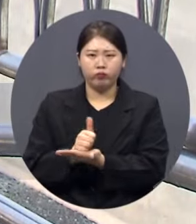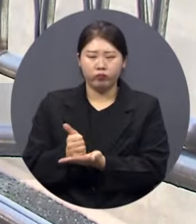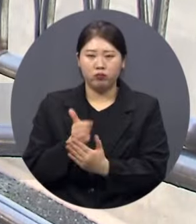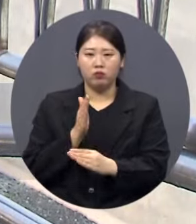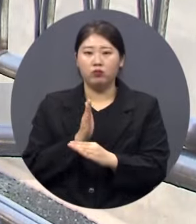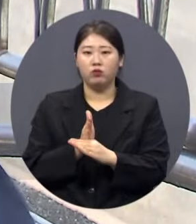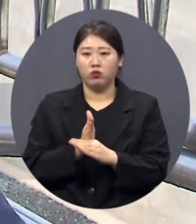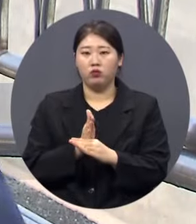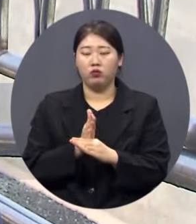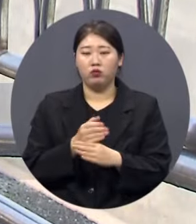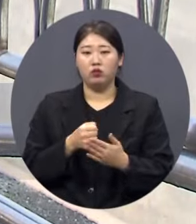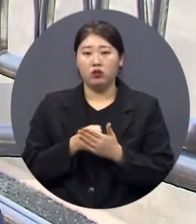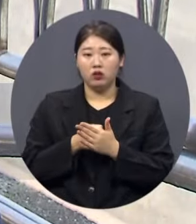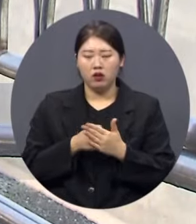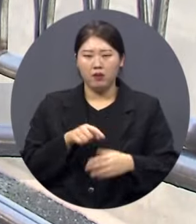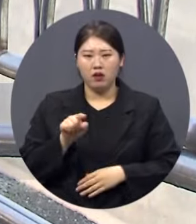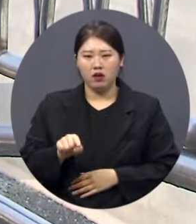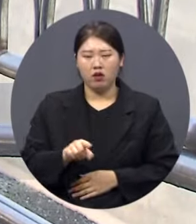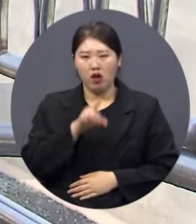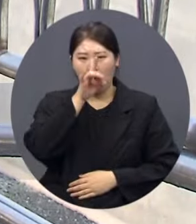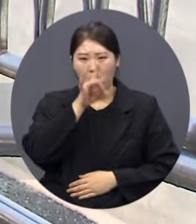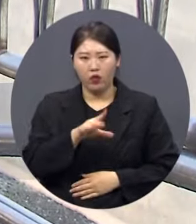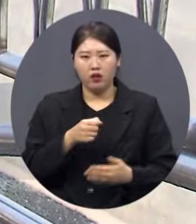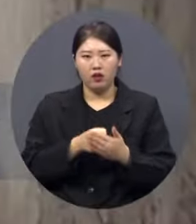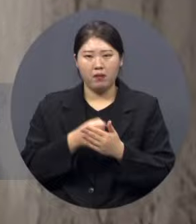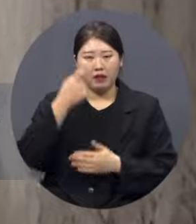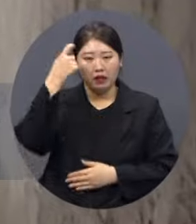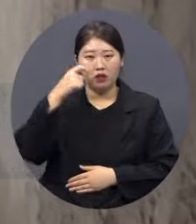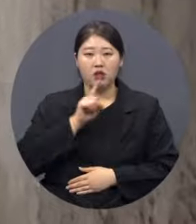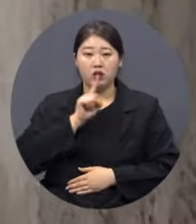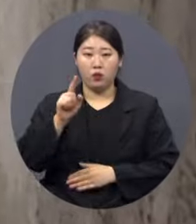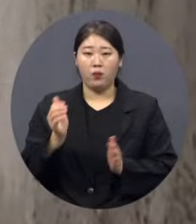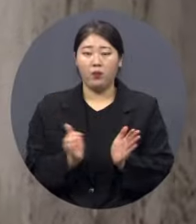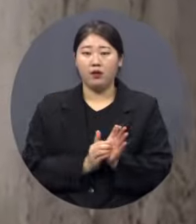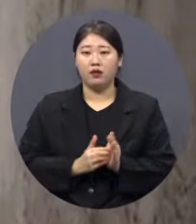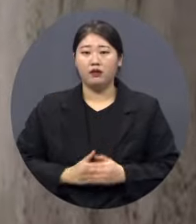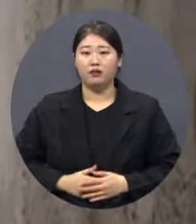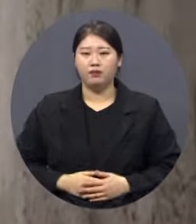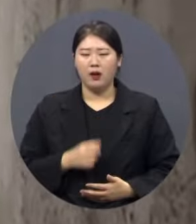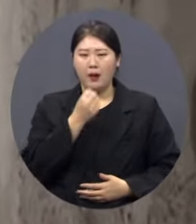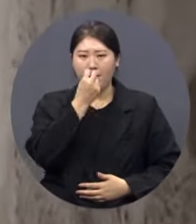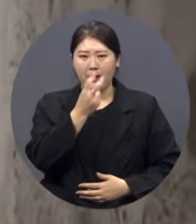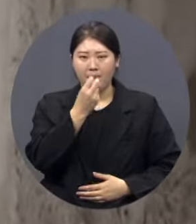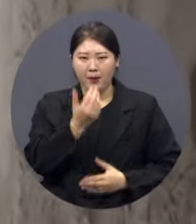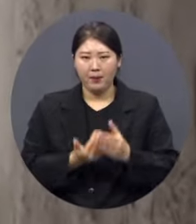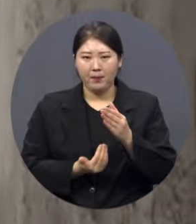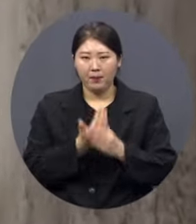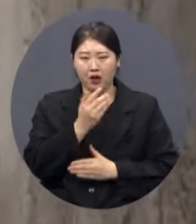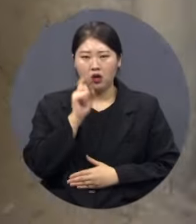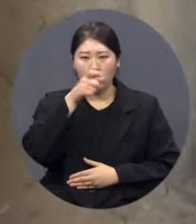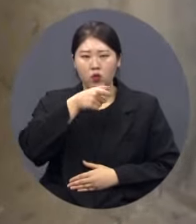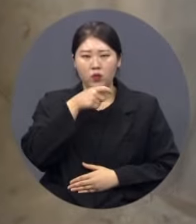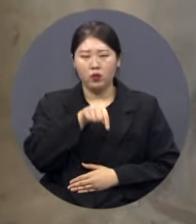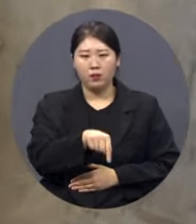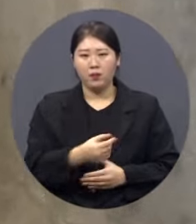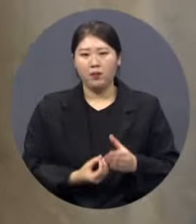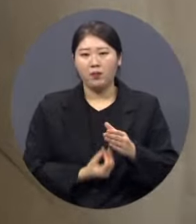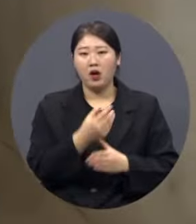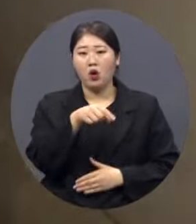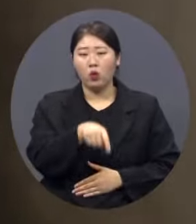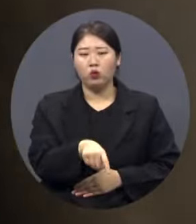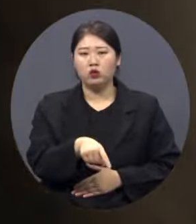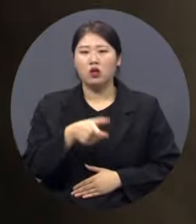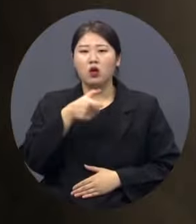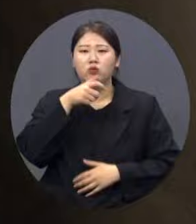해서 이거 아니다 이래서 이제 신고를 하게 됐습니다. 악취를 풍기는 오수가 나온 곳은 빗물이 나와야